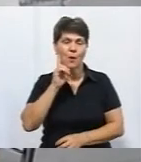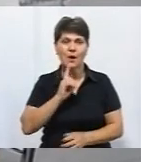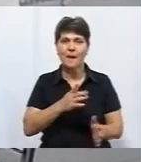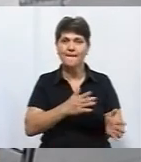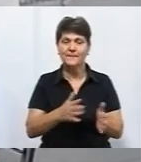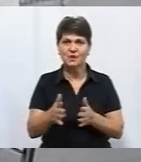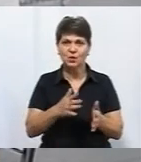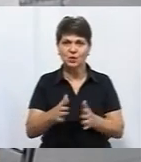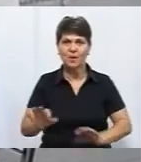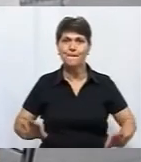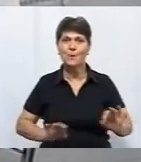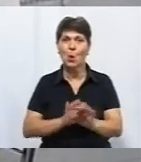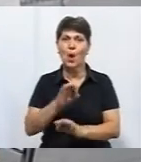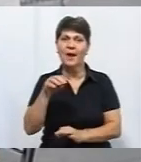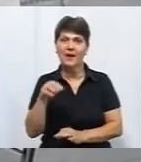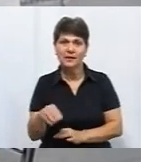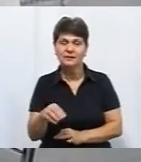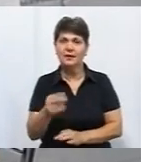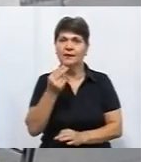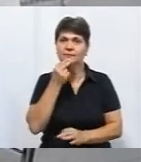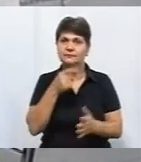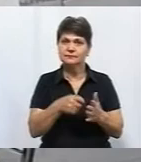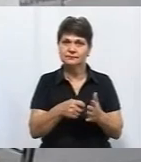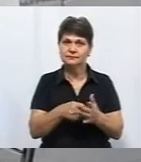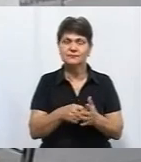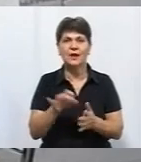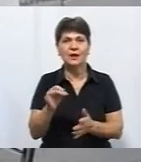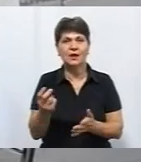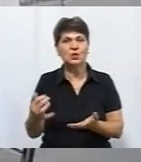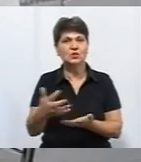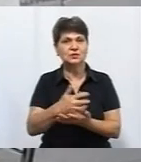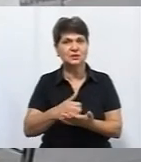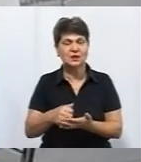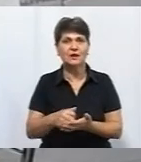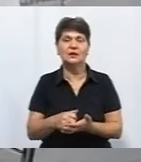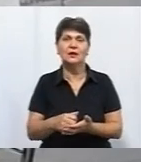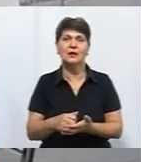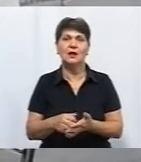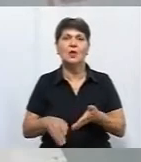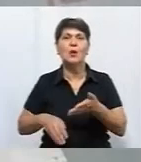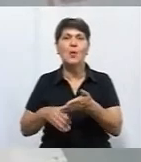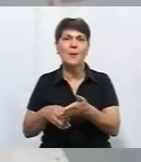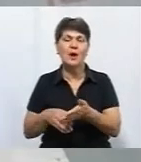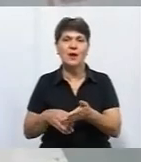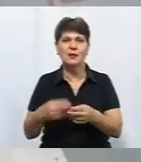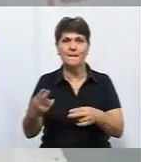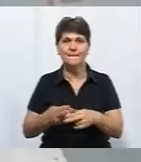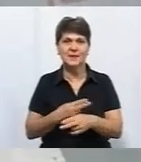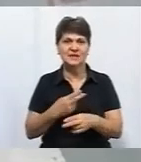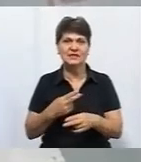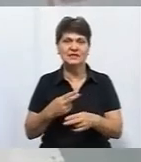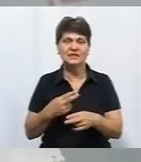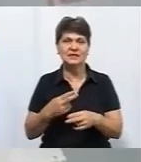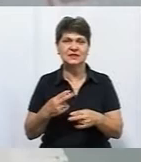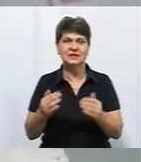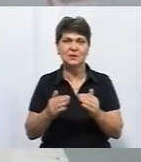з годівницями, ми збирали кошти для притулку «Островок». І допомагали там їжею, закупляли